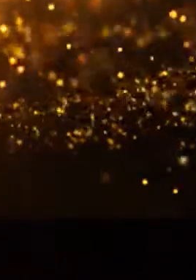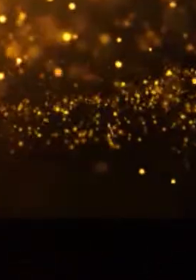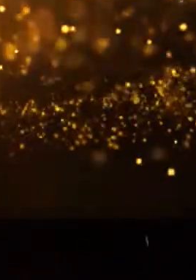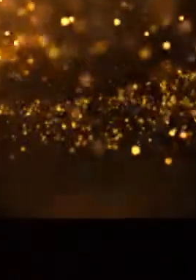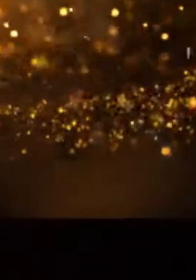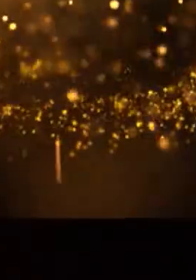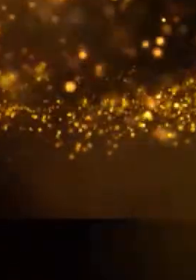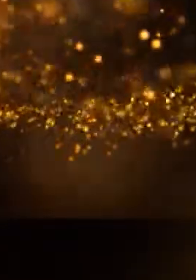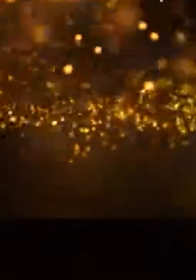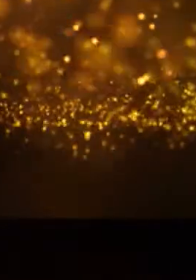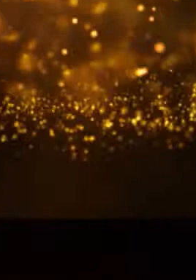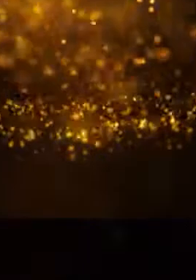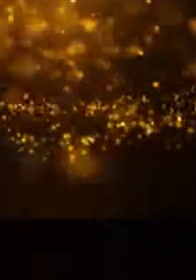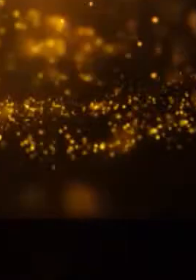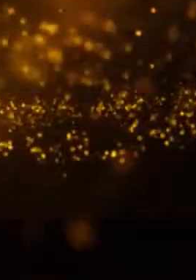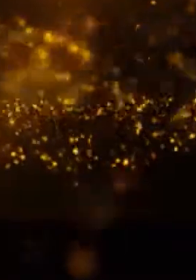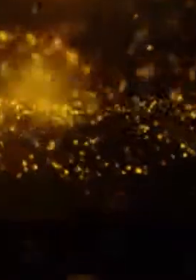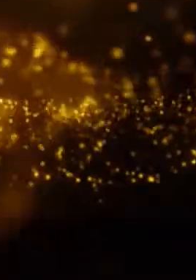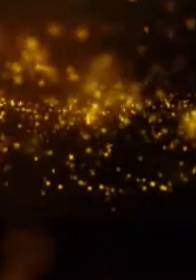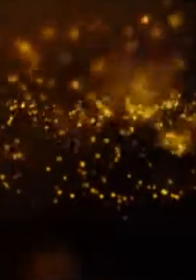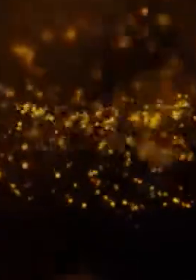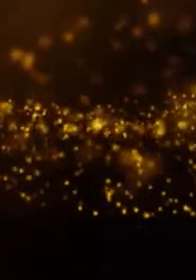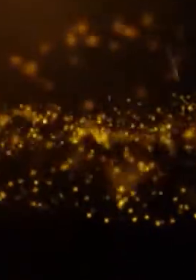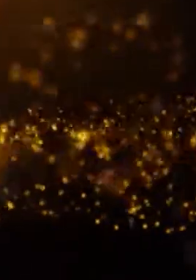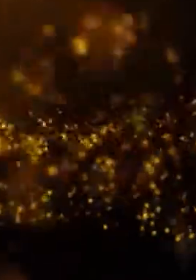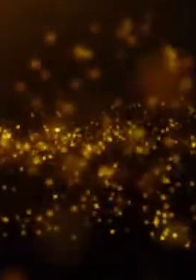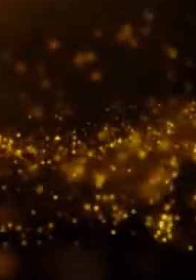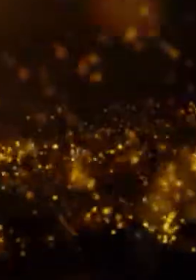การทำความดีโดยกองทุนส่งเสริมและพัฒนาคุณภาพชีวิต